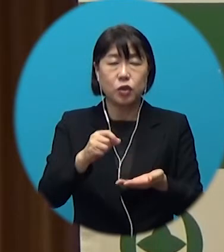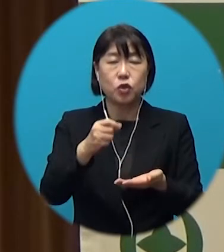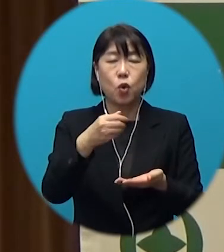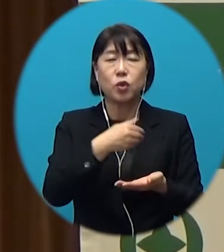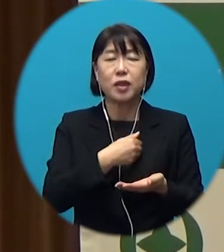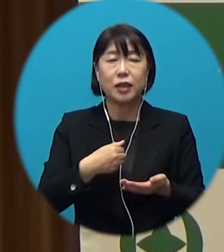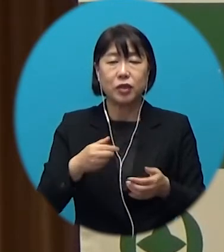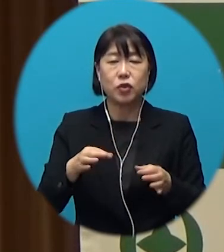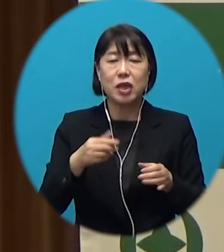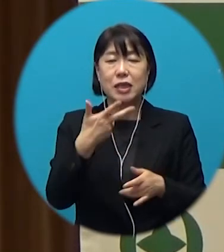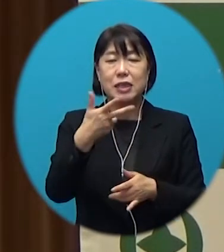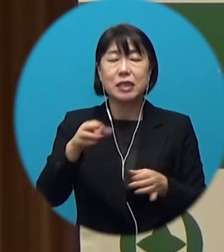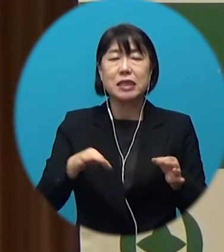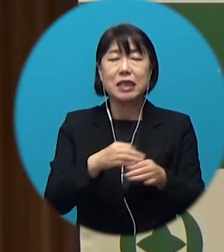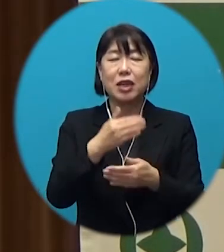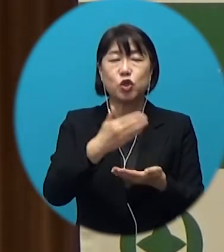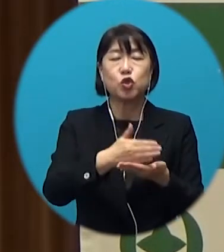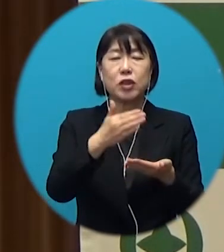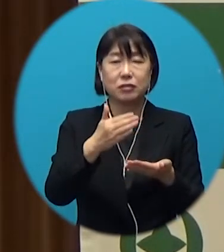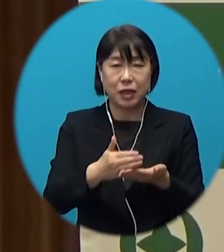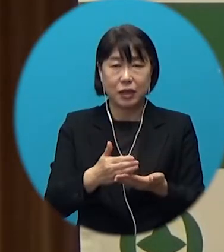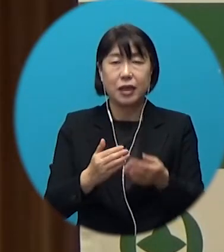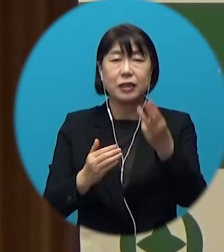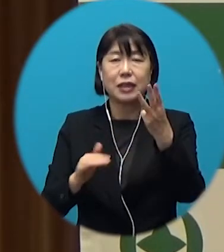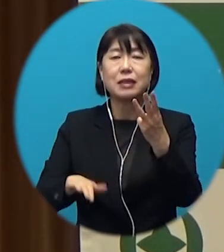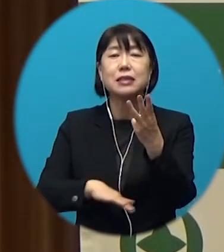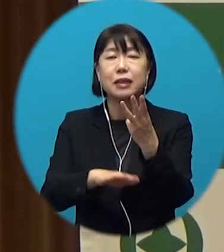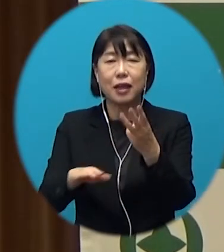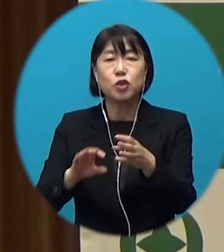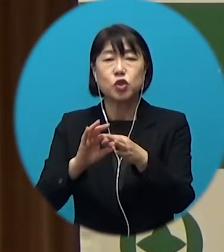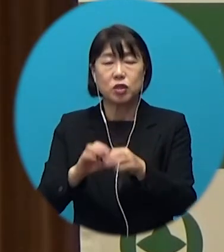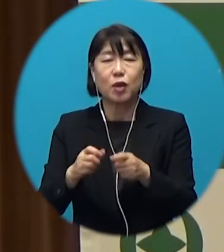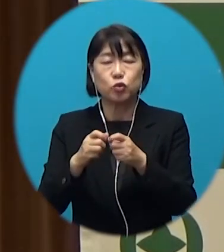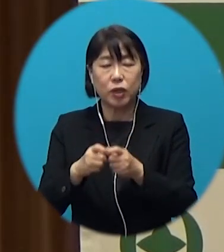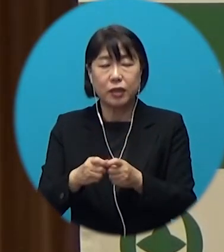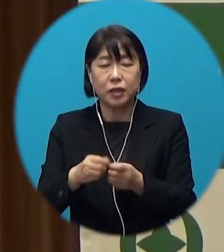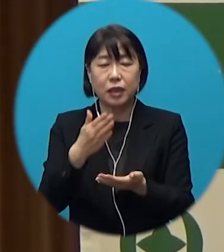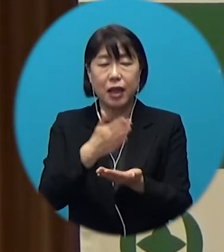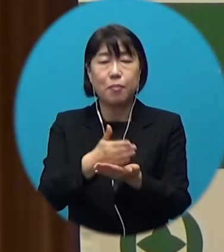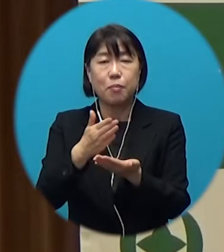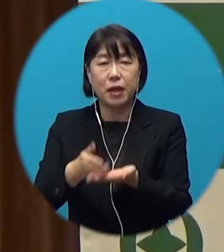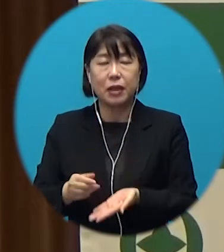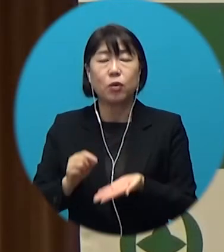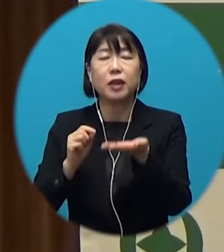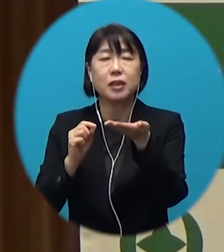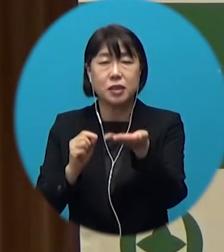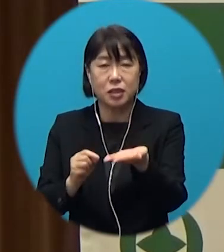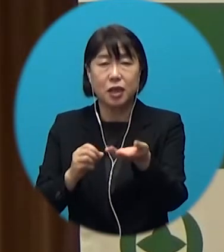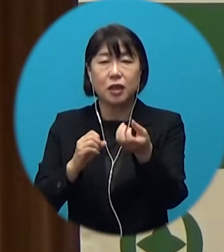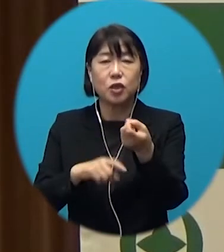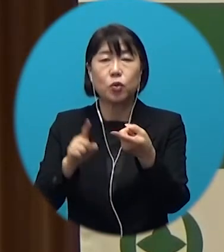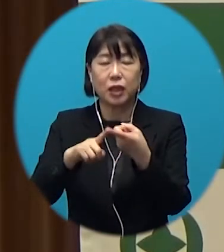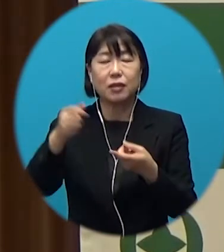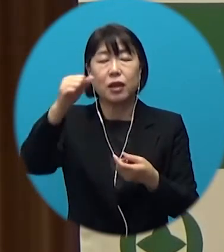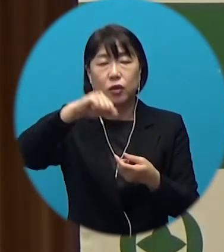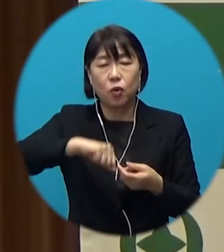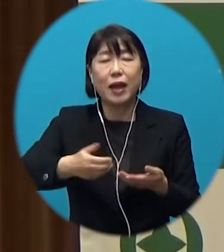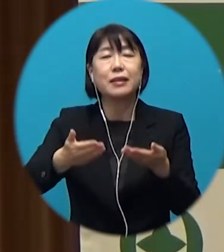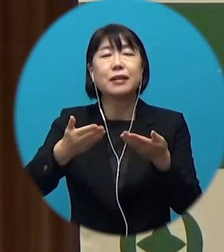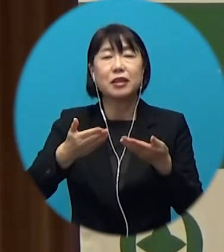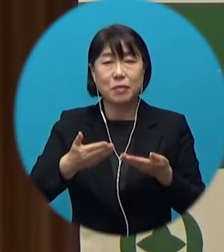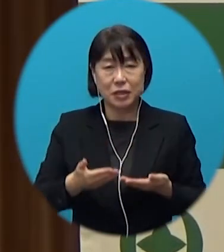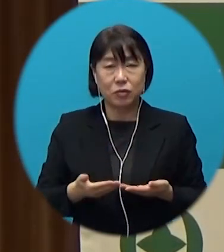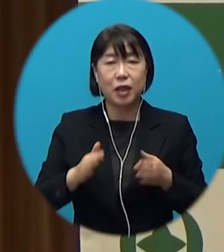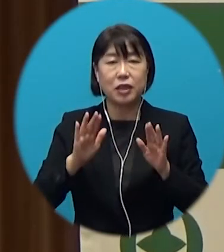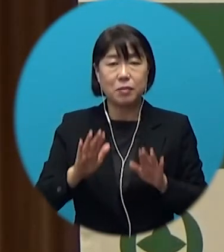ので、3世代の方については、具体的な物件を提示をして、基本的にはご了解いただいたので、今、手続き